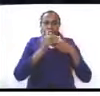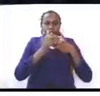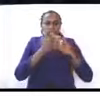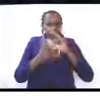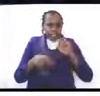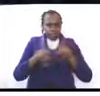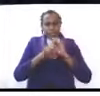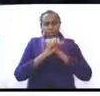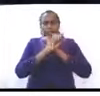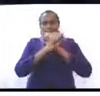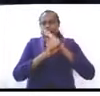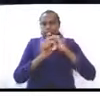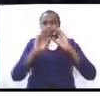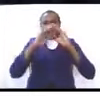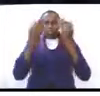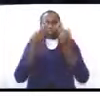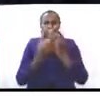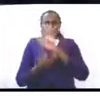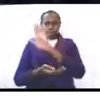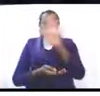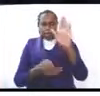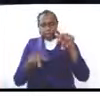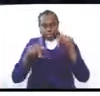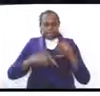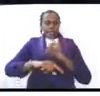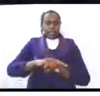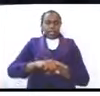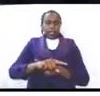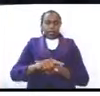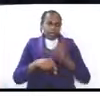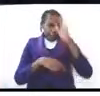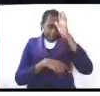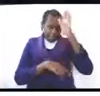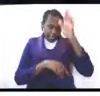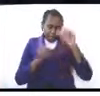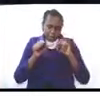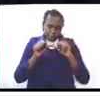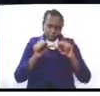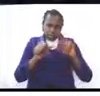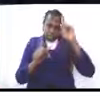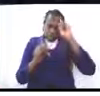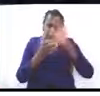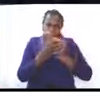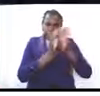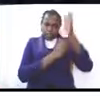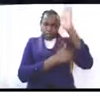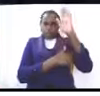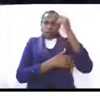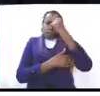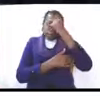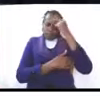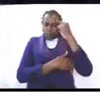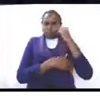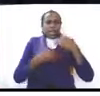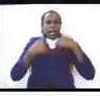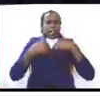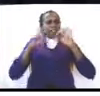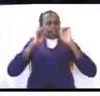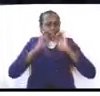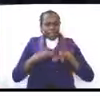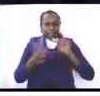na familia zao kwa wakati huu. Baba tunaendelea kukuaminia kwa sababu hakuna jambo ambalo ni